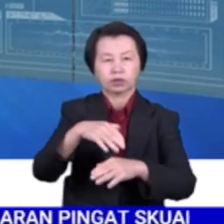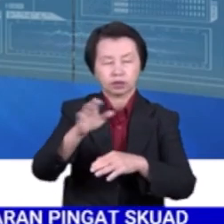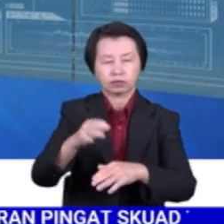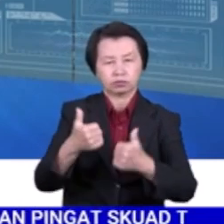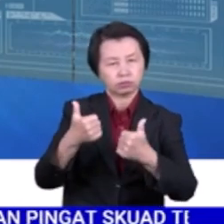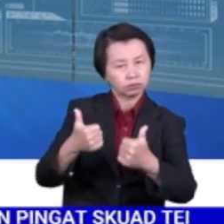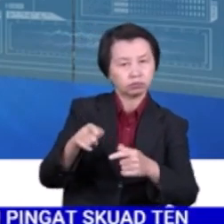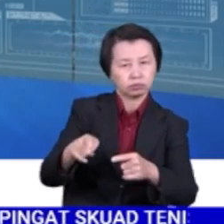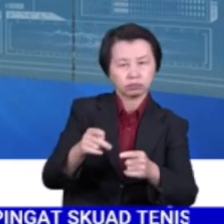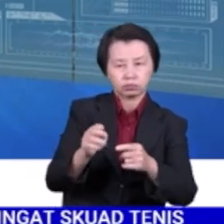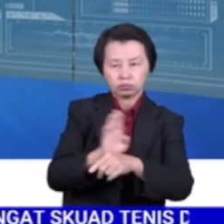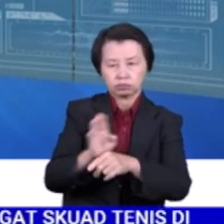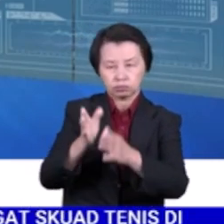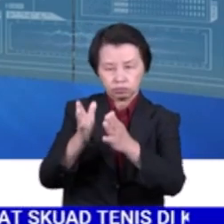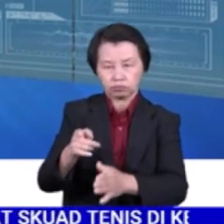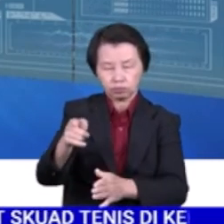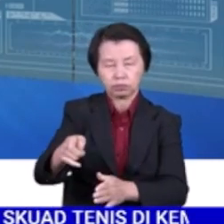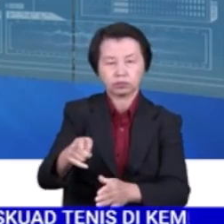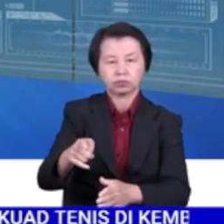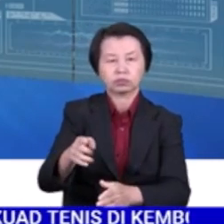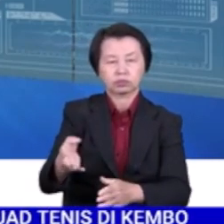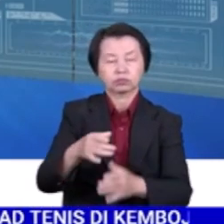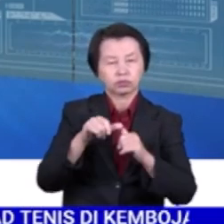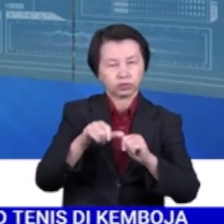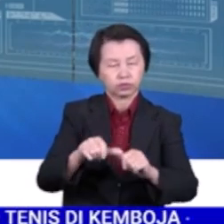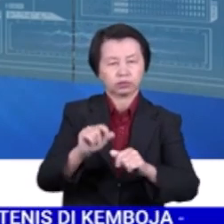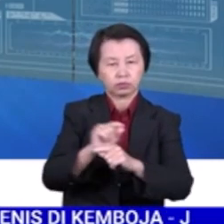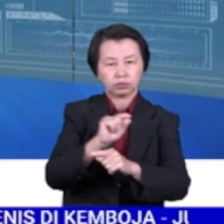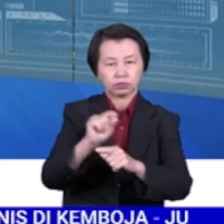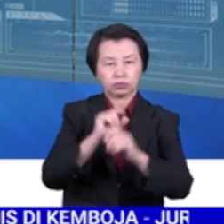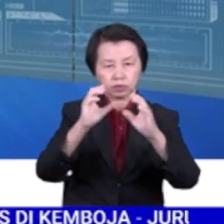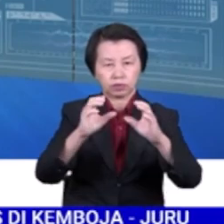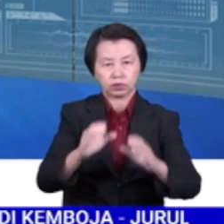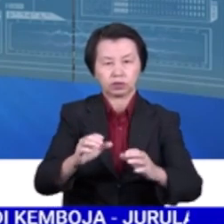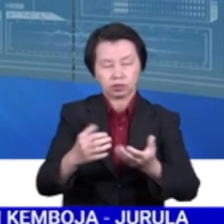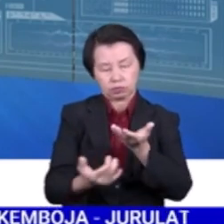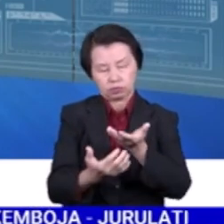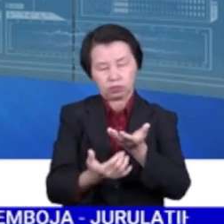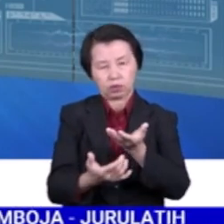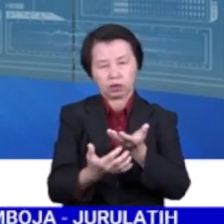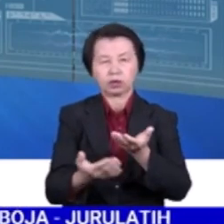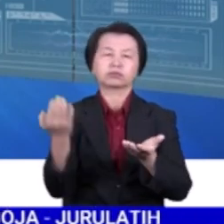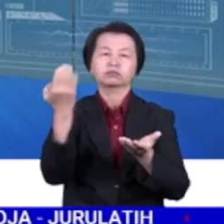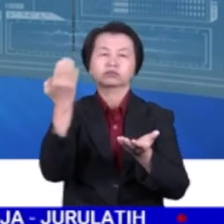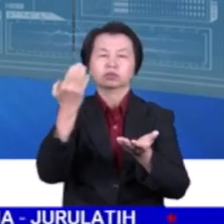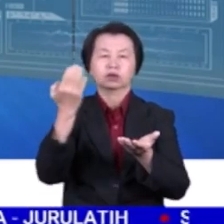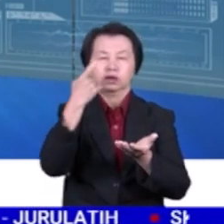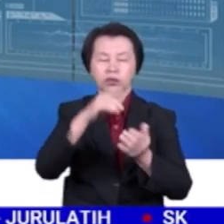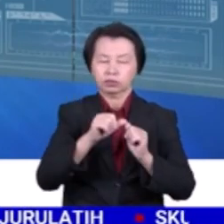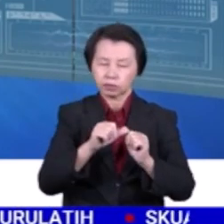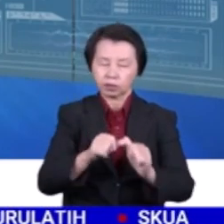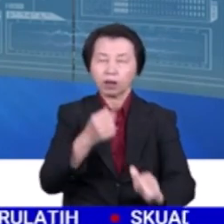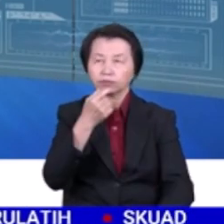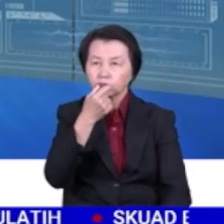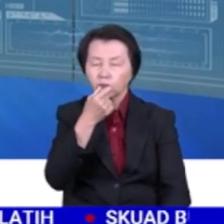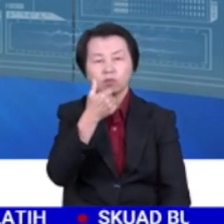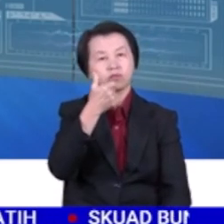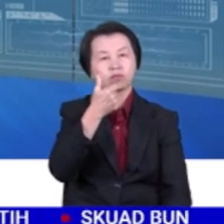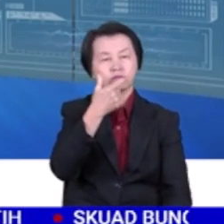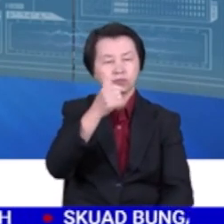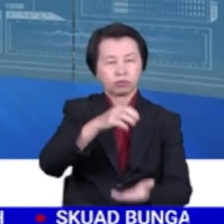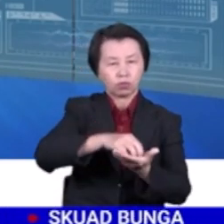Lebih menarik, pengusahanya Nurhayati Idris masih menggunakan kaedah pembakaran tradisional bagi mengekalkan rasa